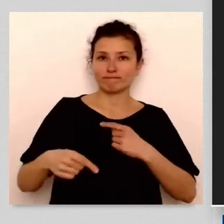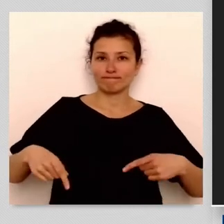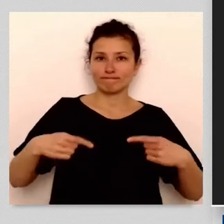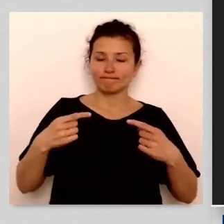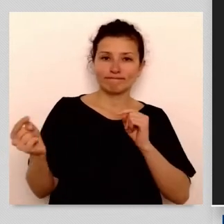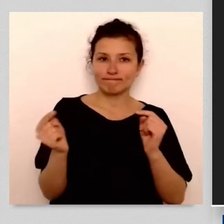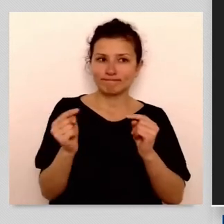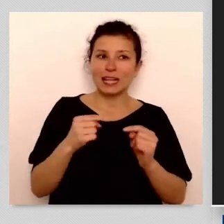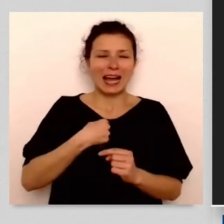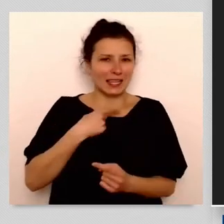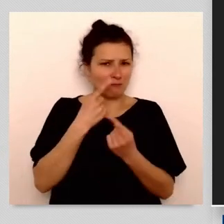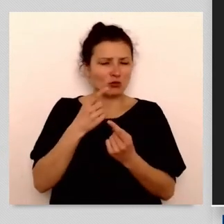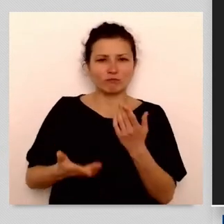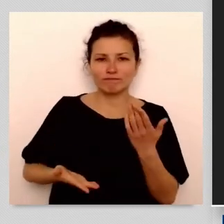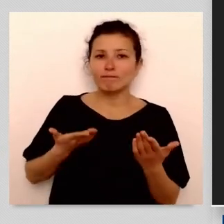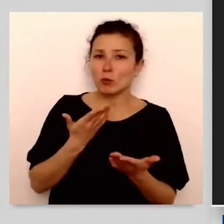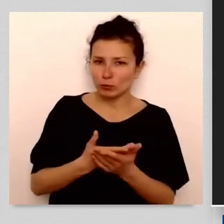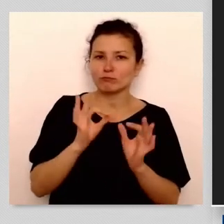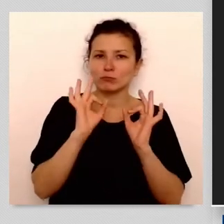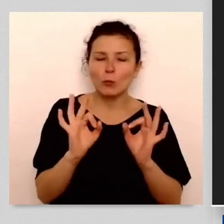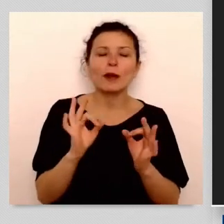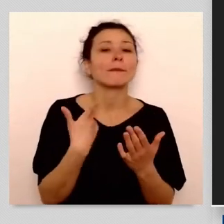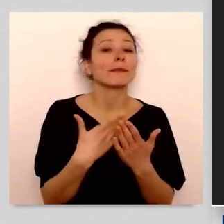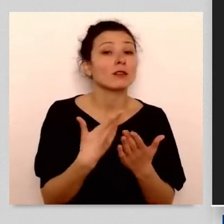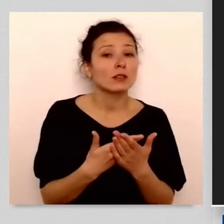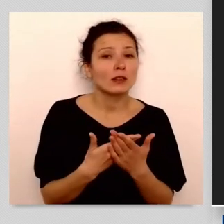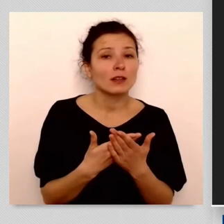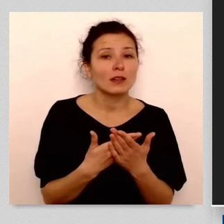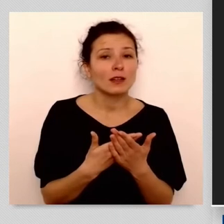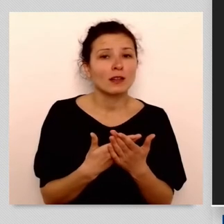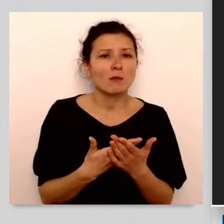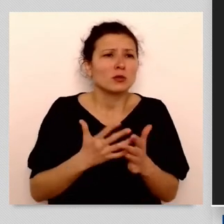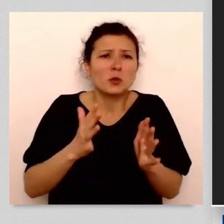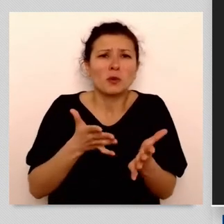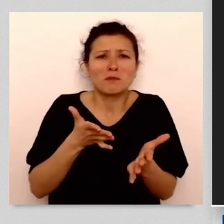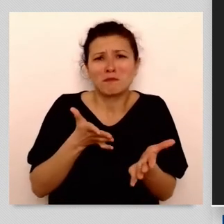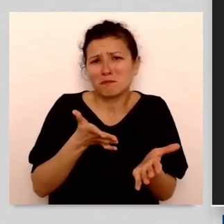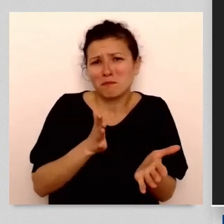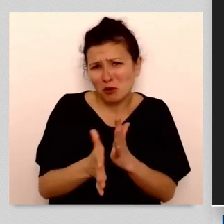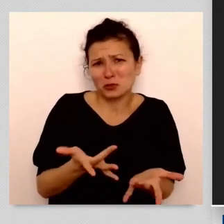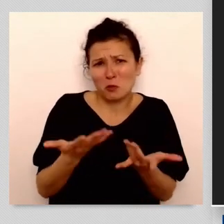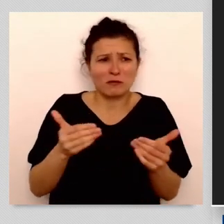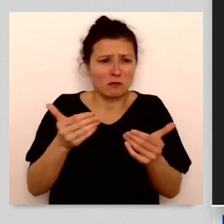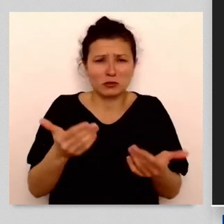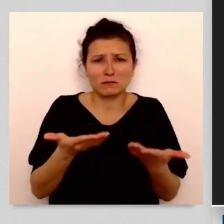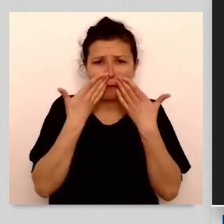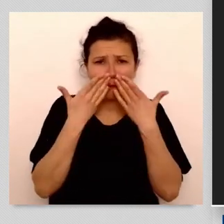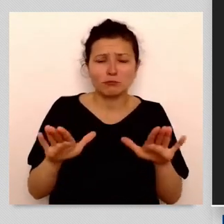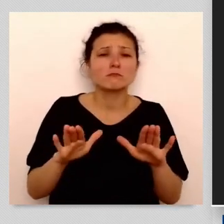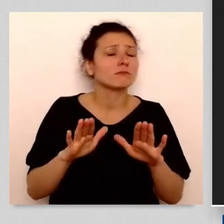dobry, bo też jakby zapewnia, znaczy jest czymś bardzo prostym, co można przedstawić